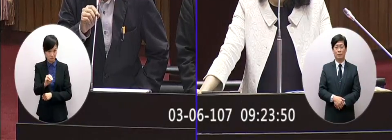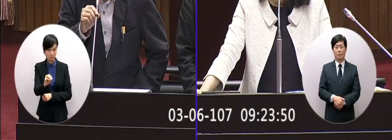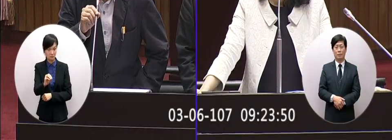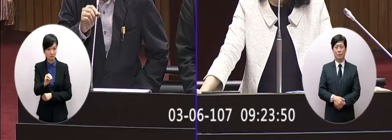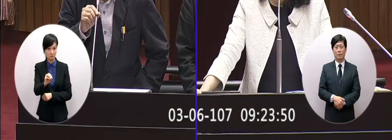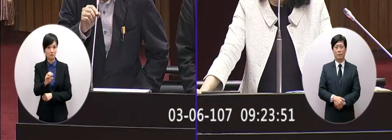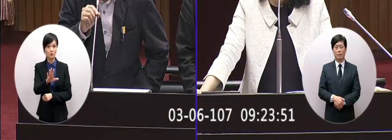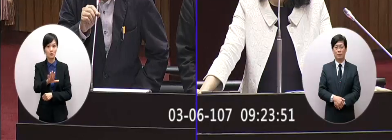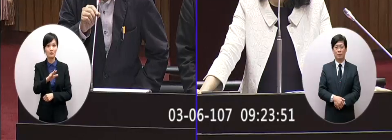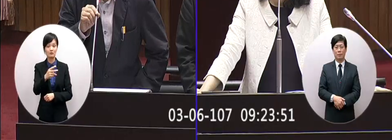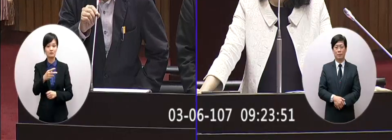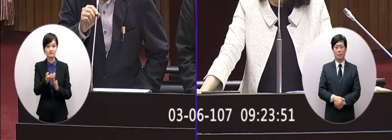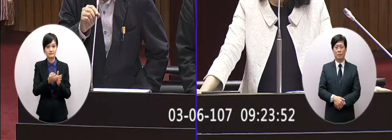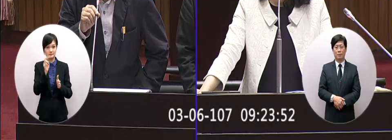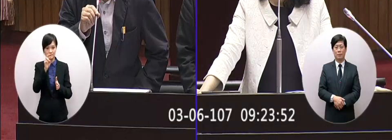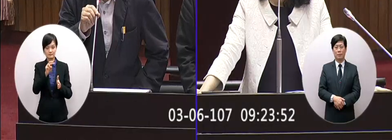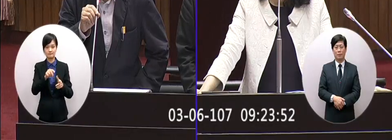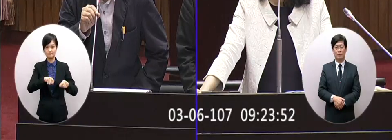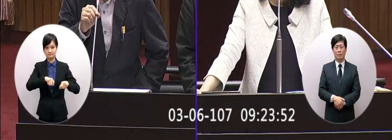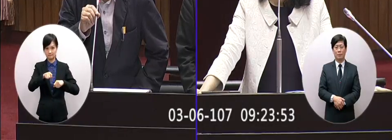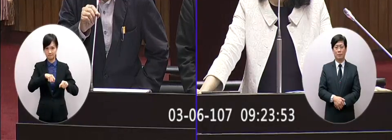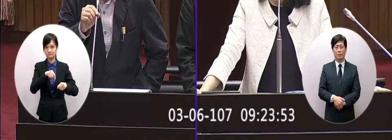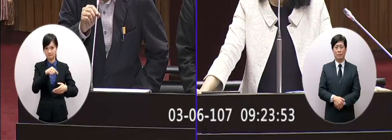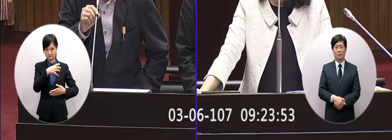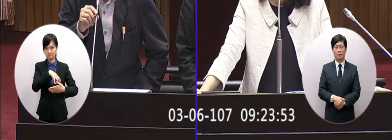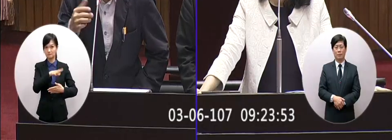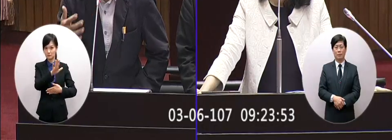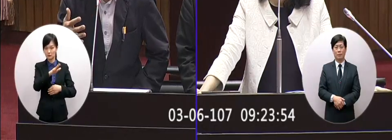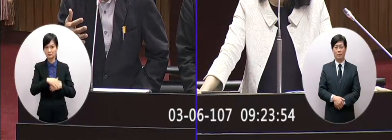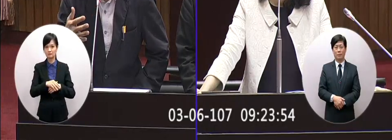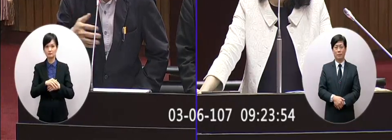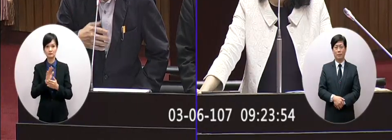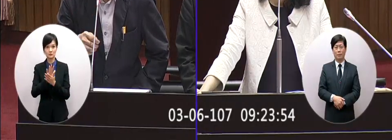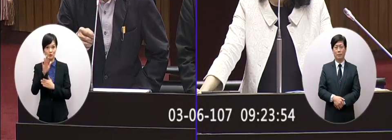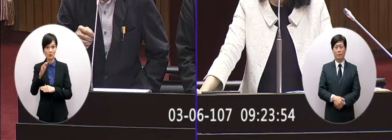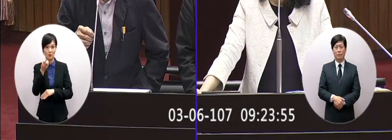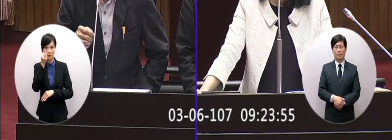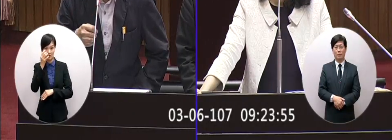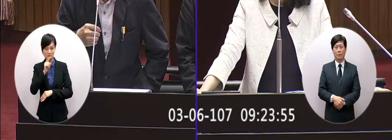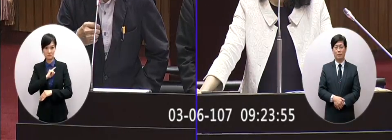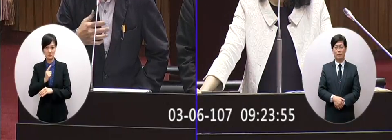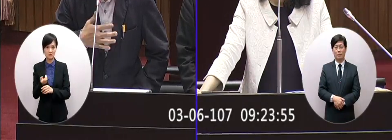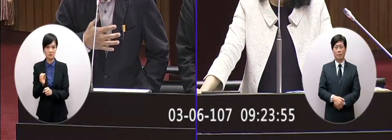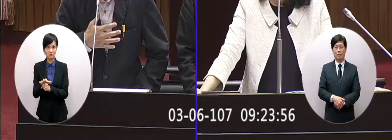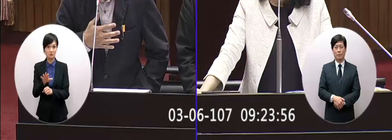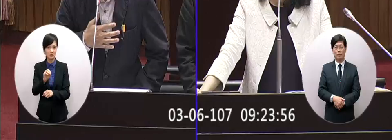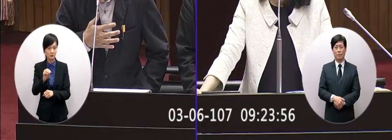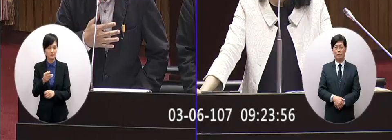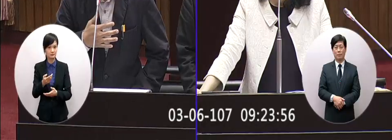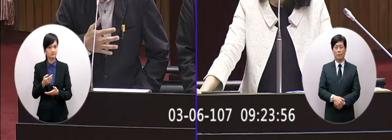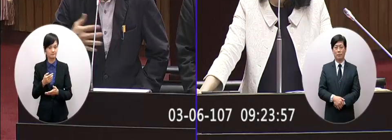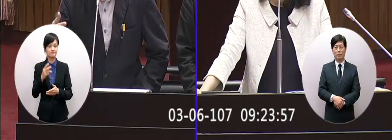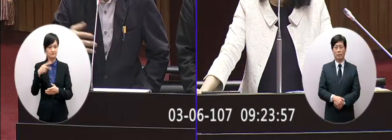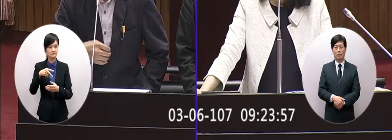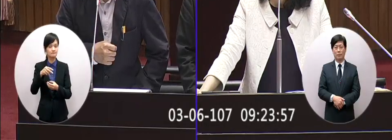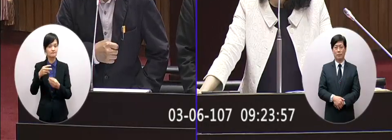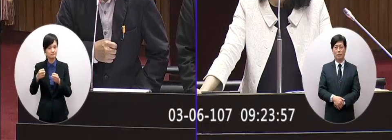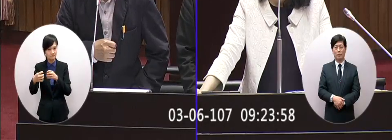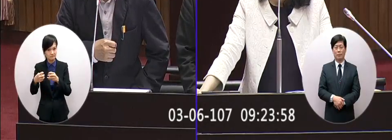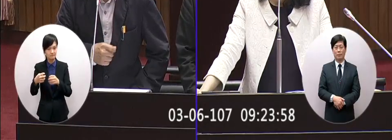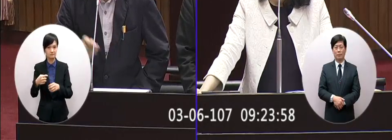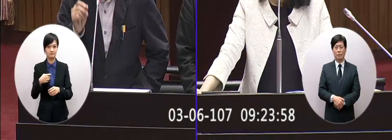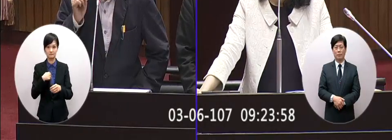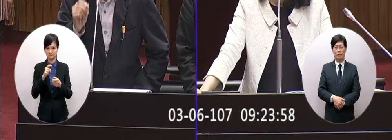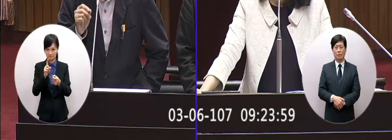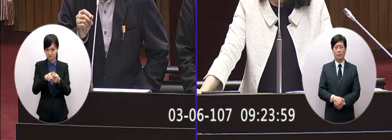列，那至于说是不是花莲可以自备款的部分可以做，这个我们再协调，但是基本方向上是都一直往这个